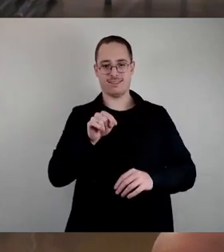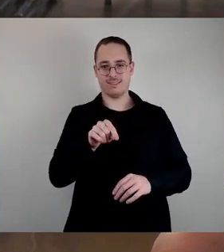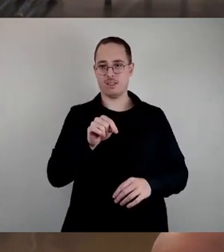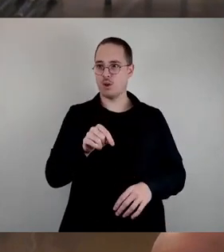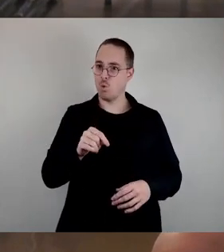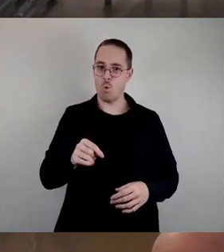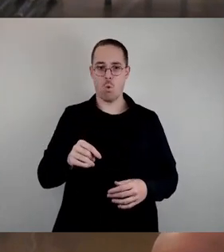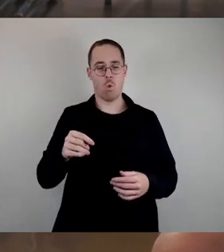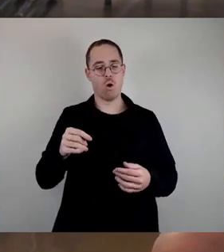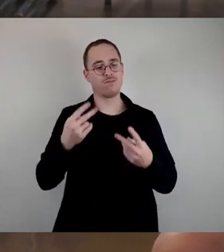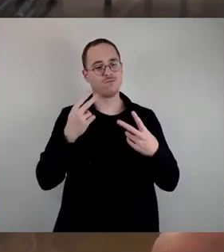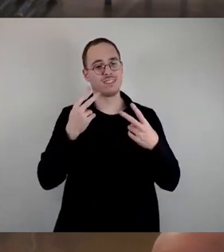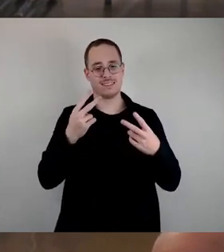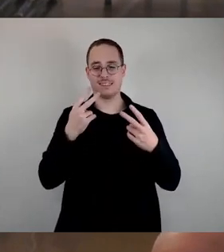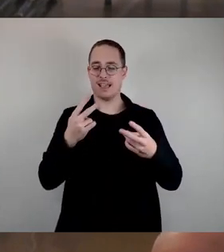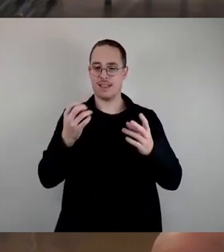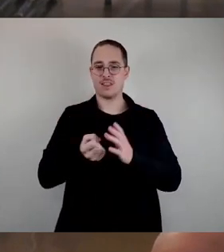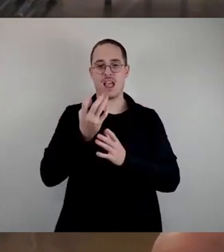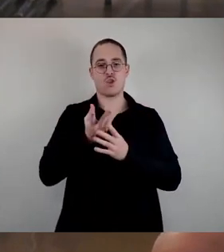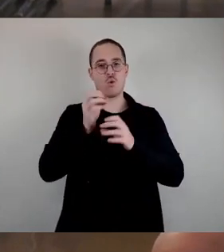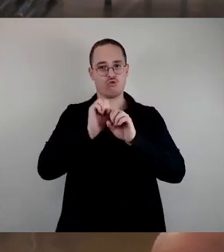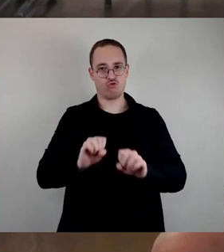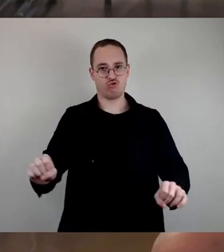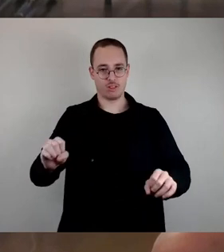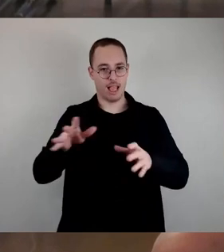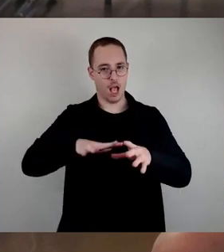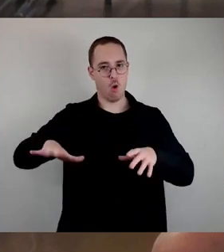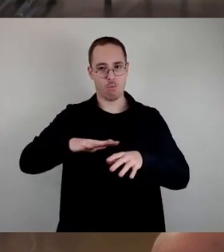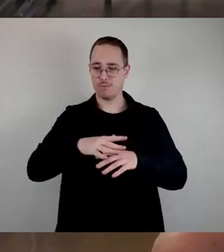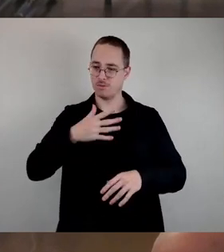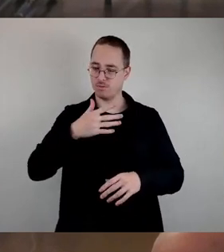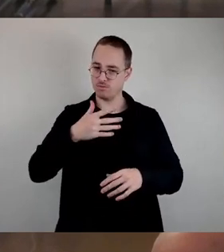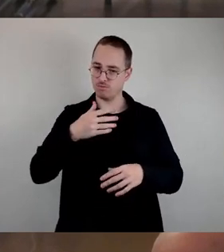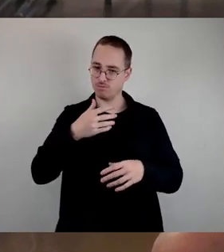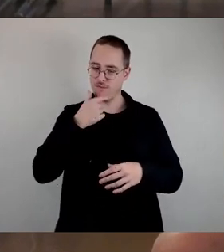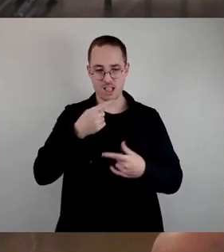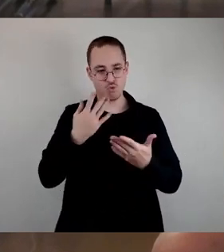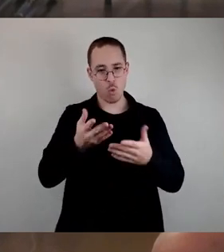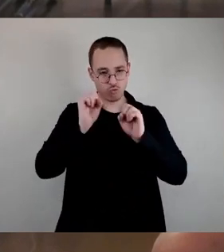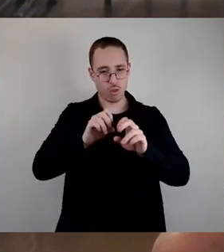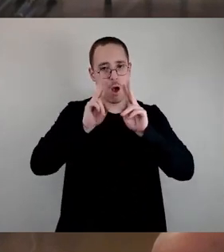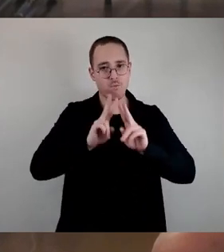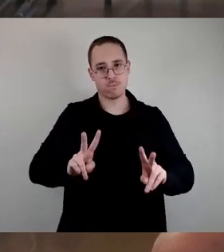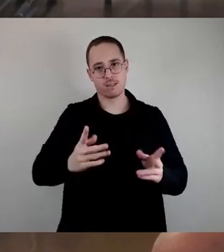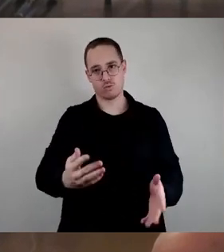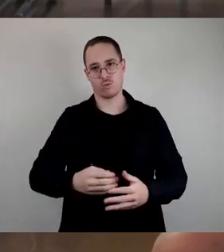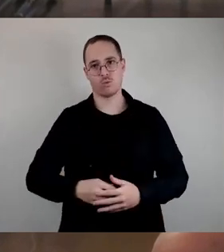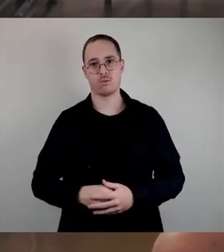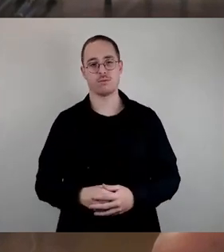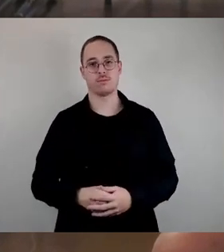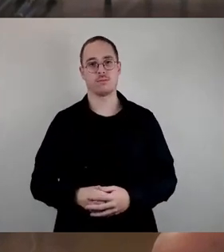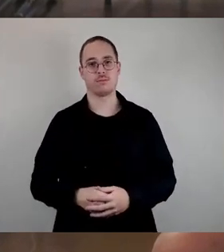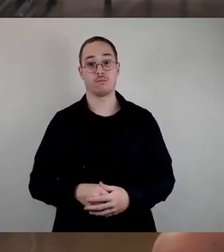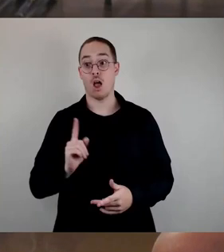der dem Naturschutz vorbehalten bleiben soll. Und das Kostenargument nochmal angebracht, ich habe keine Ahnung, was so eine